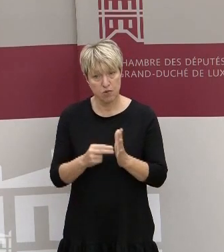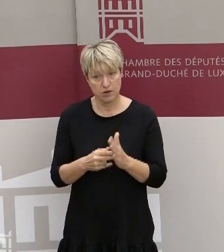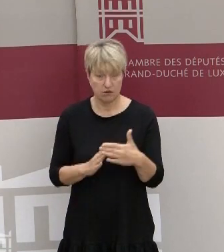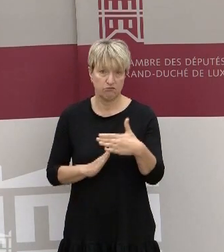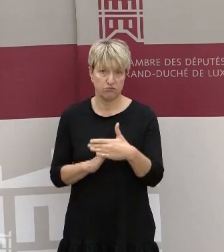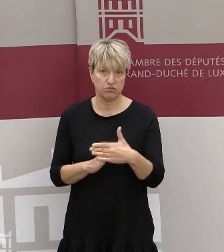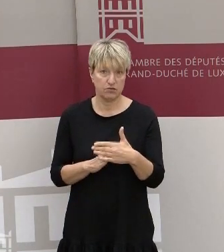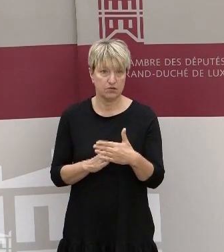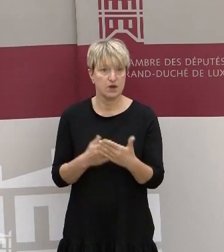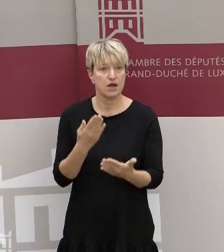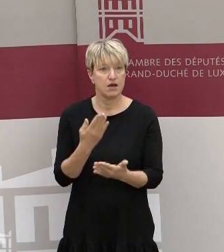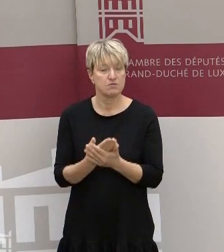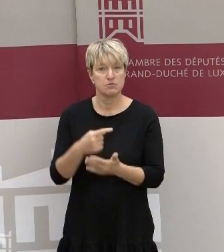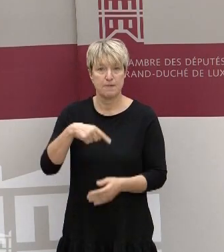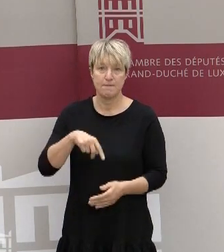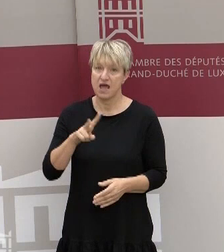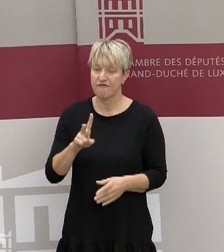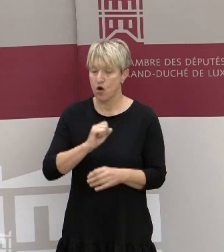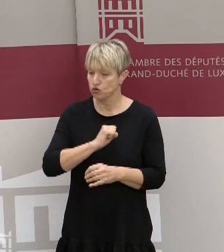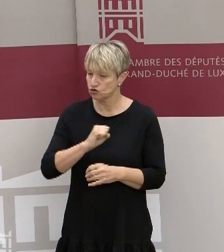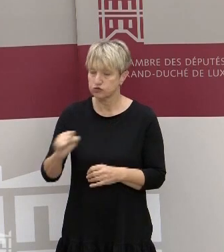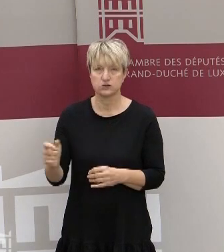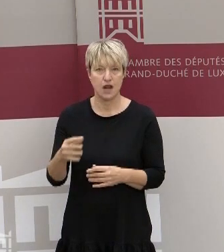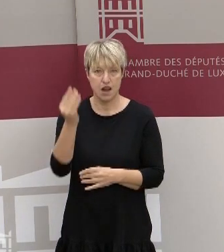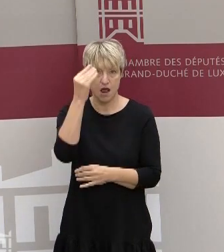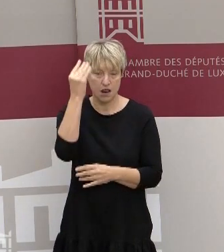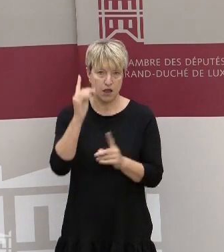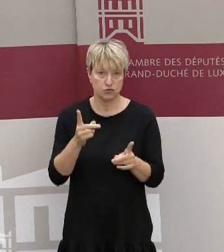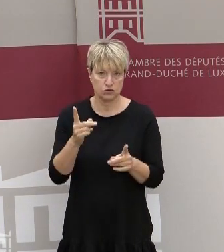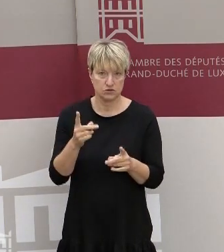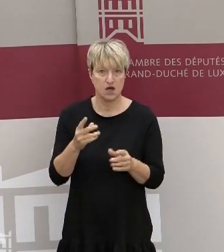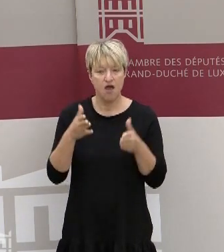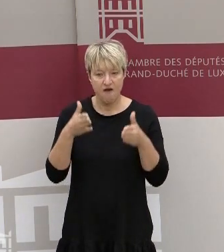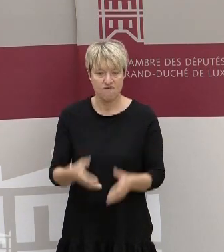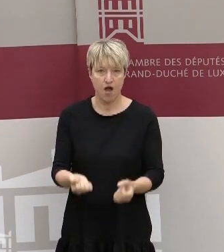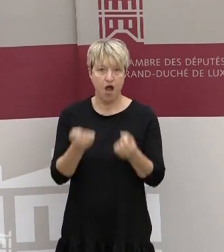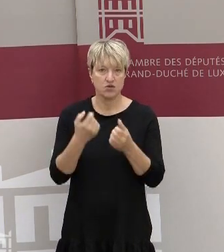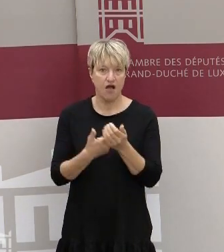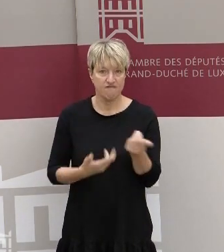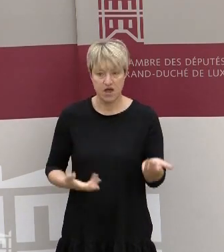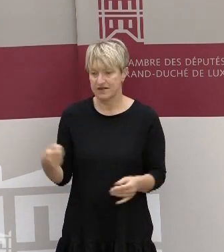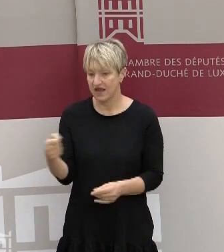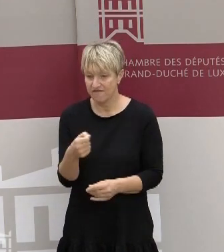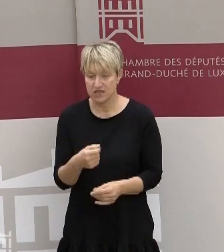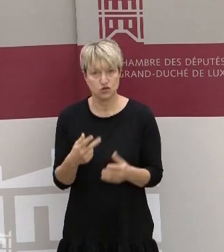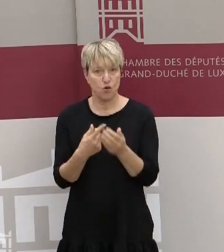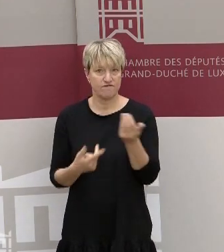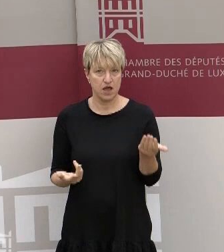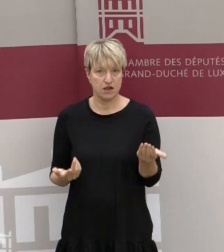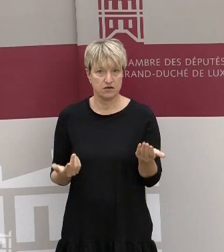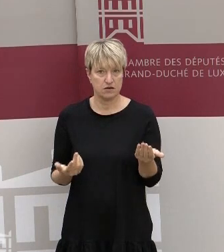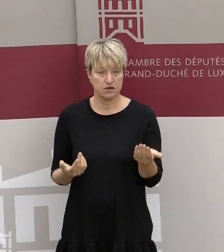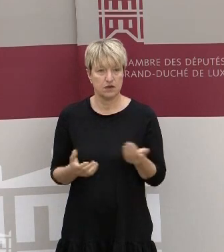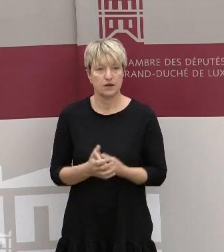weiter. Es fehlt mein Dörfer, es fehlt Invest von den Leuten, für die Häuser umzustellen an oder Photovoltaik